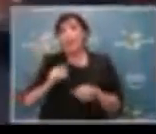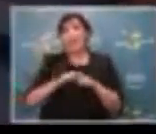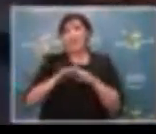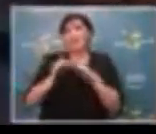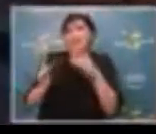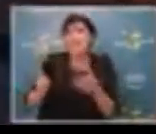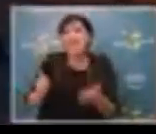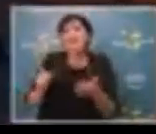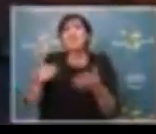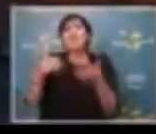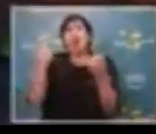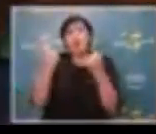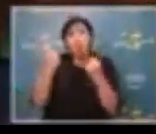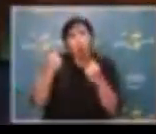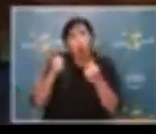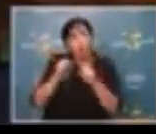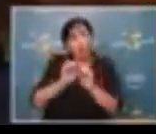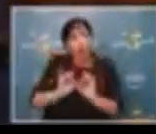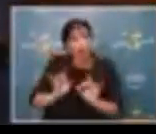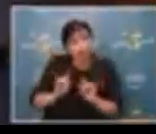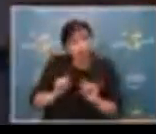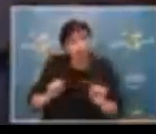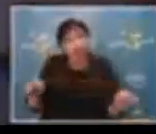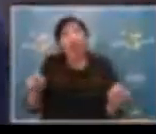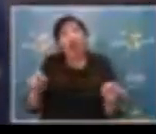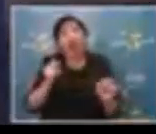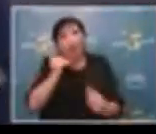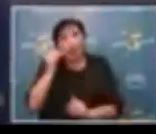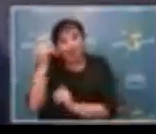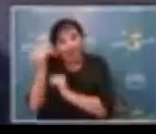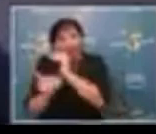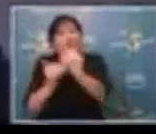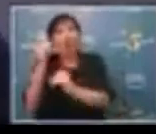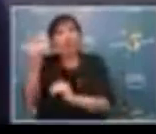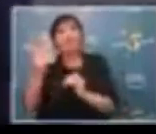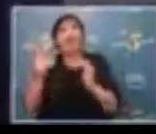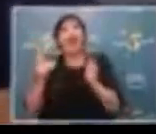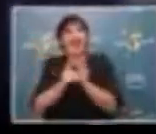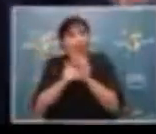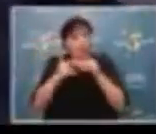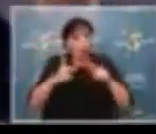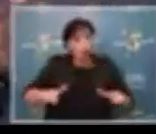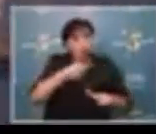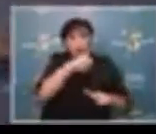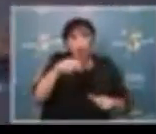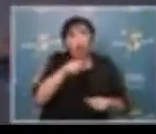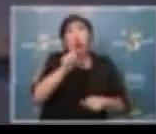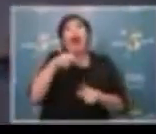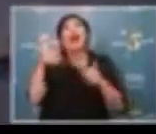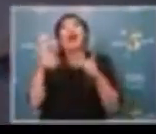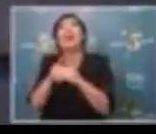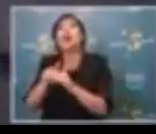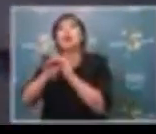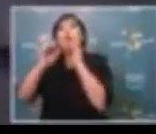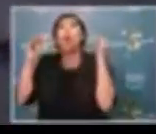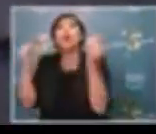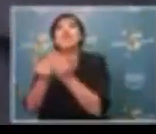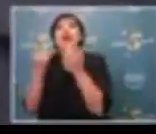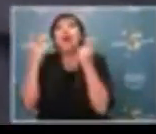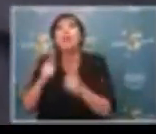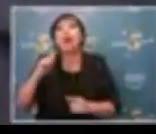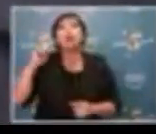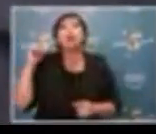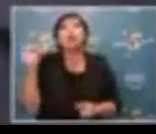tutte le forze liberali veramente portassero avanti, oltre al reddito di cittadinanza, un reddito universale per tutti, per diritto